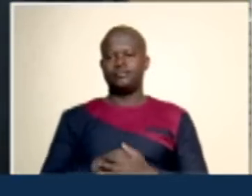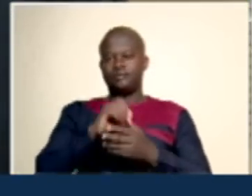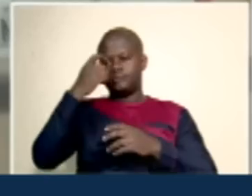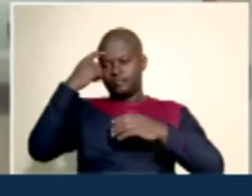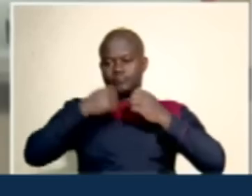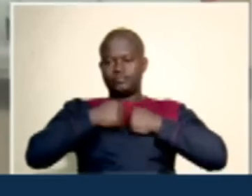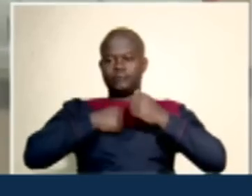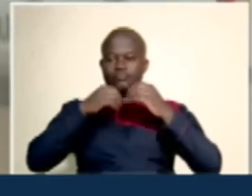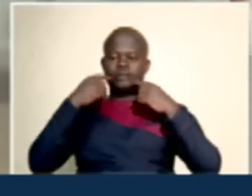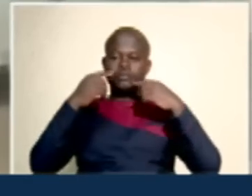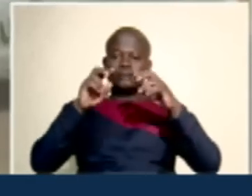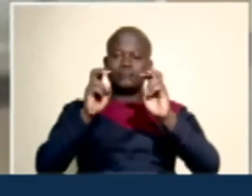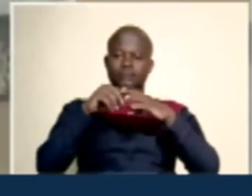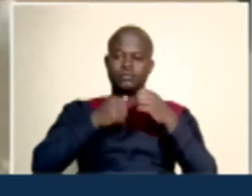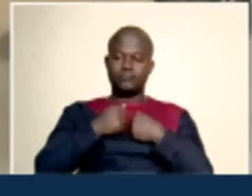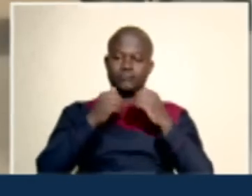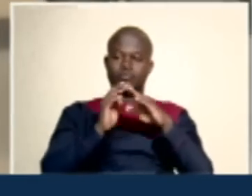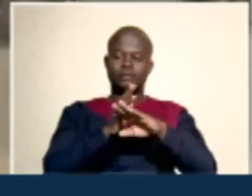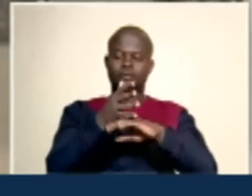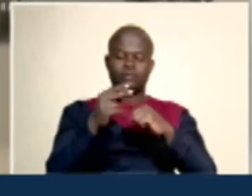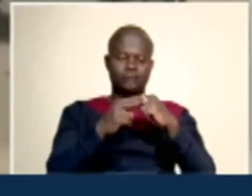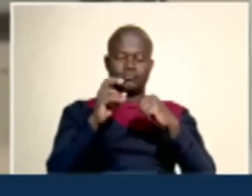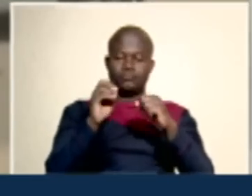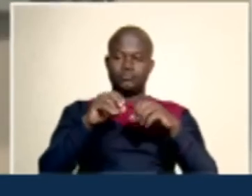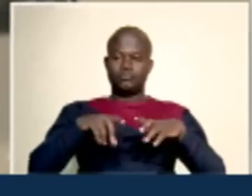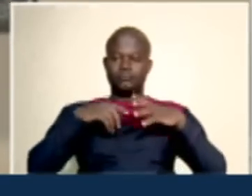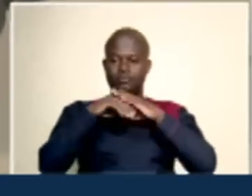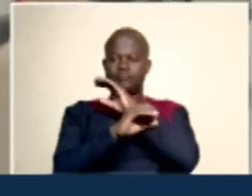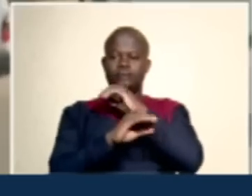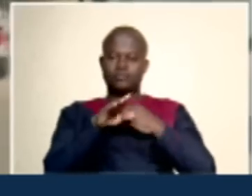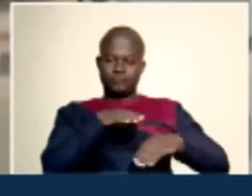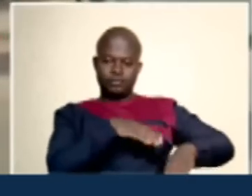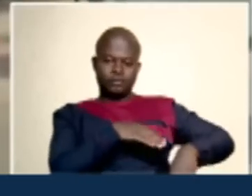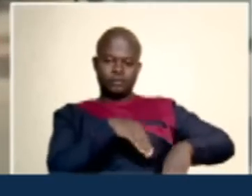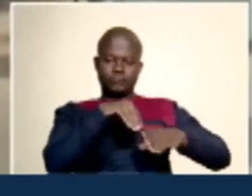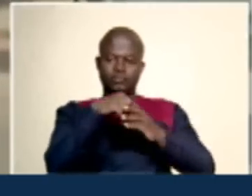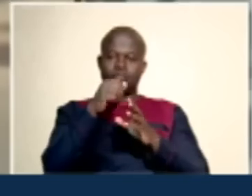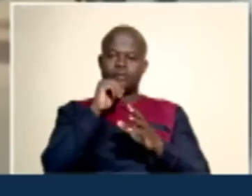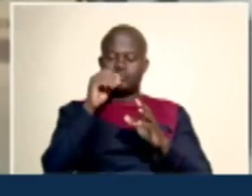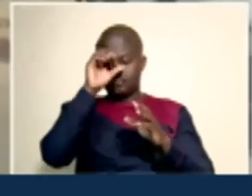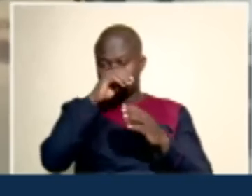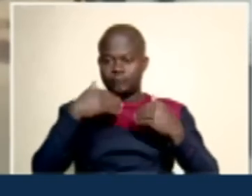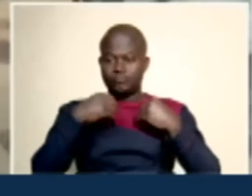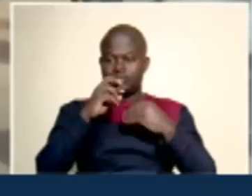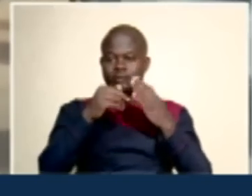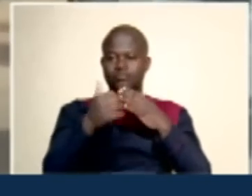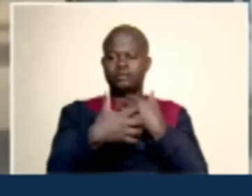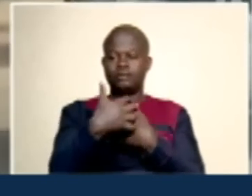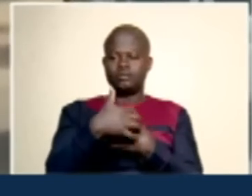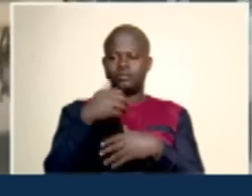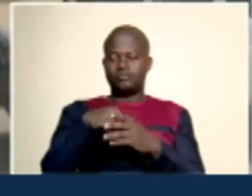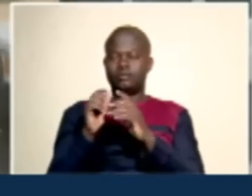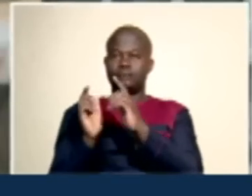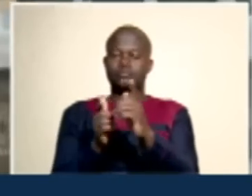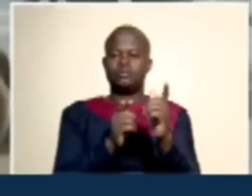Guverinoma y'u Rwanda yatangaje ko mu Banyarwanda hafi 70 bari mu gihugu cya Sudani muri bo nta urabura ubuzima cyangwa ngo akomerekere mu